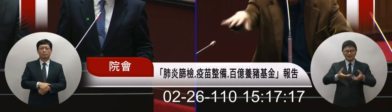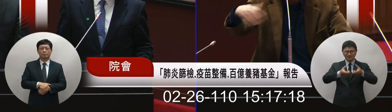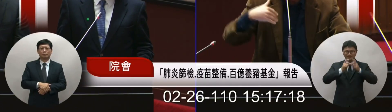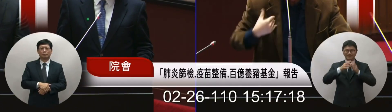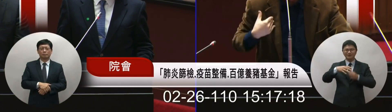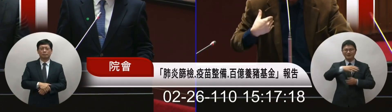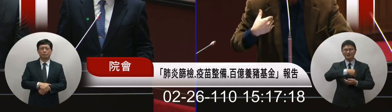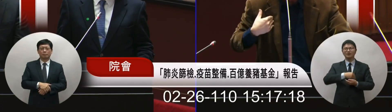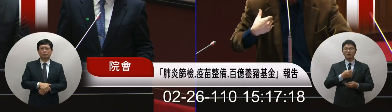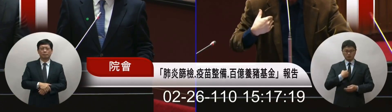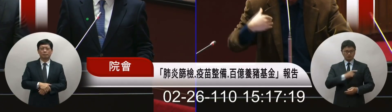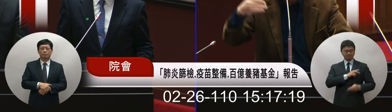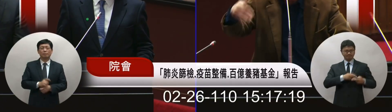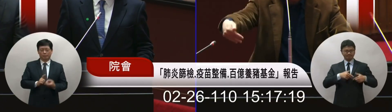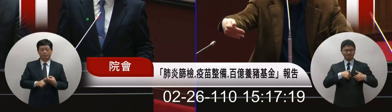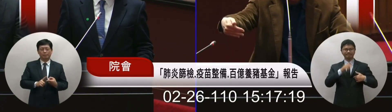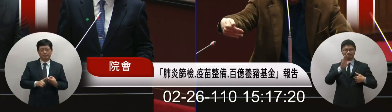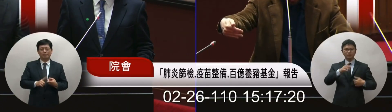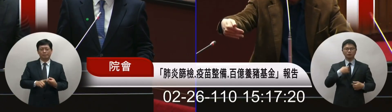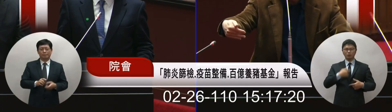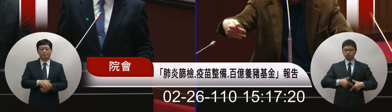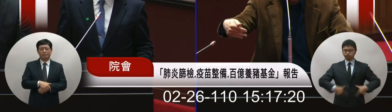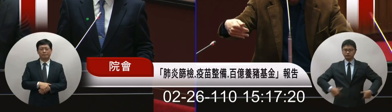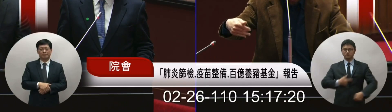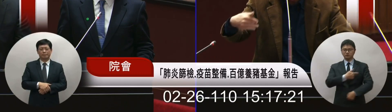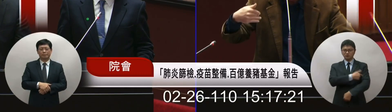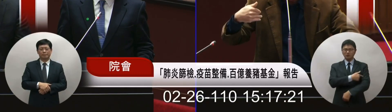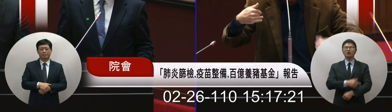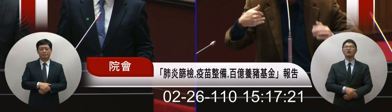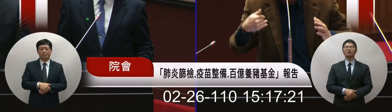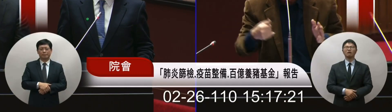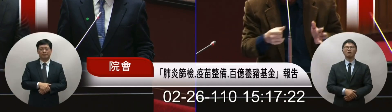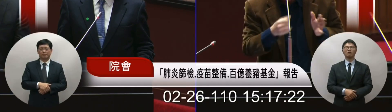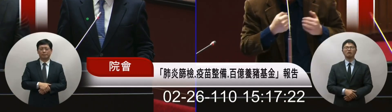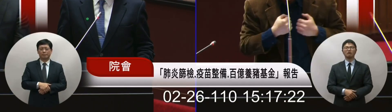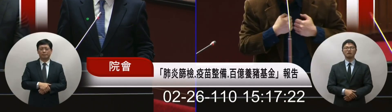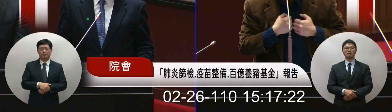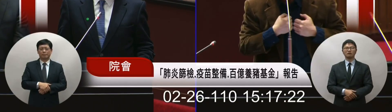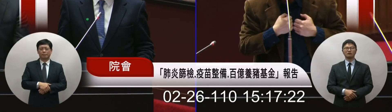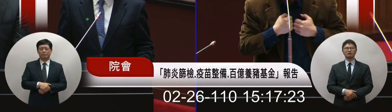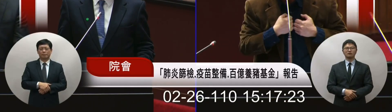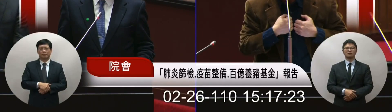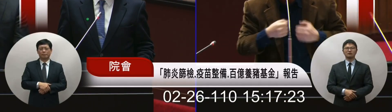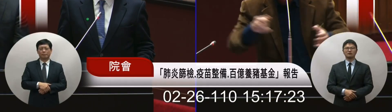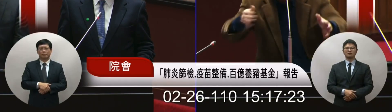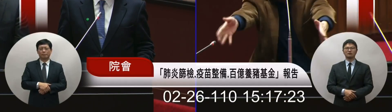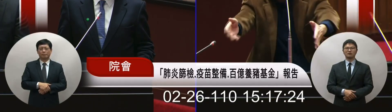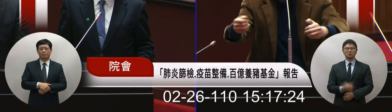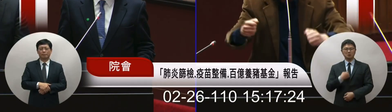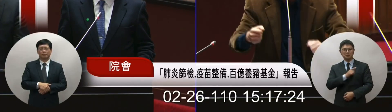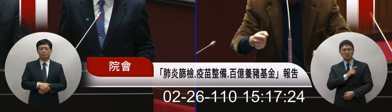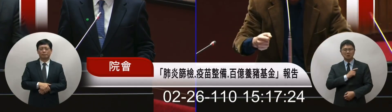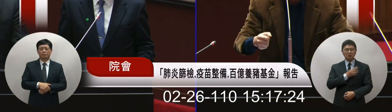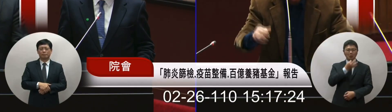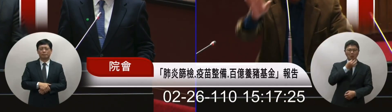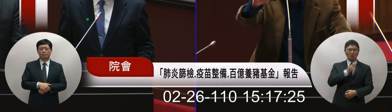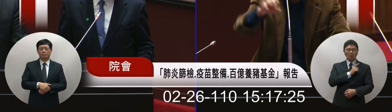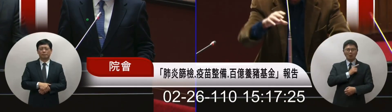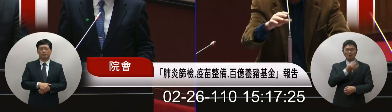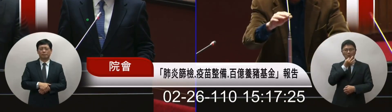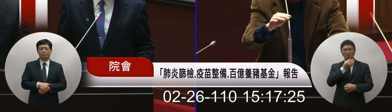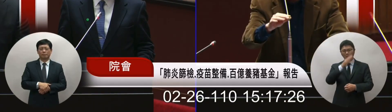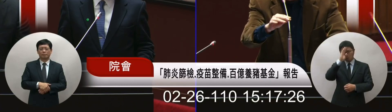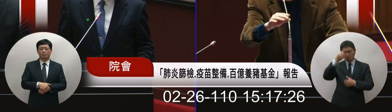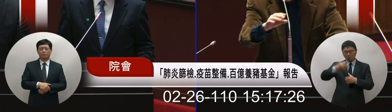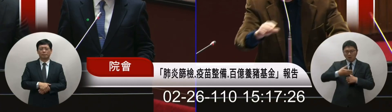讲我有信心。 对。 好，我敢拍。对。唔是讲哦，我那个贪生怕死，然后赶快先打，不是